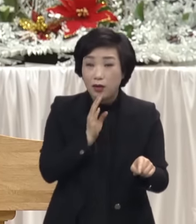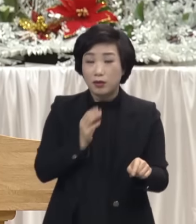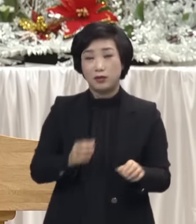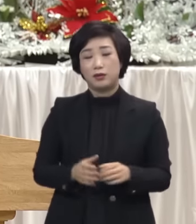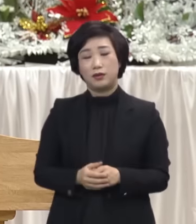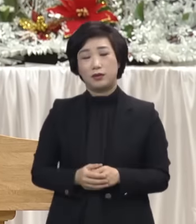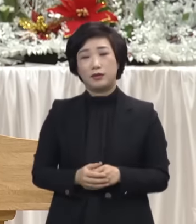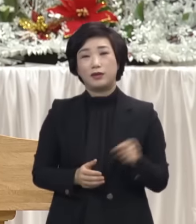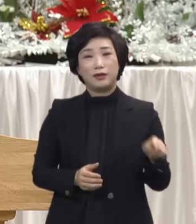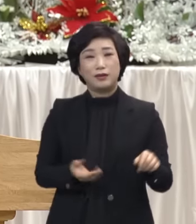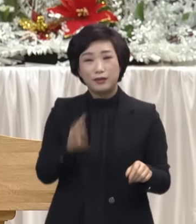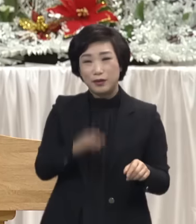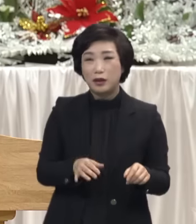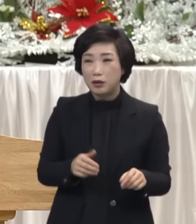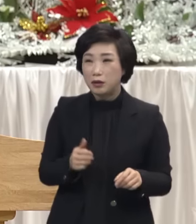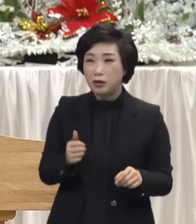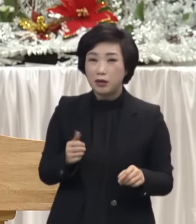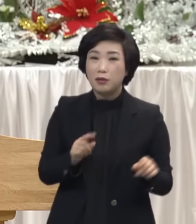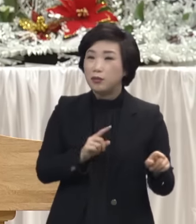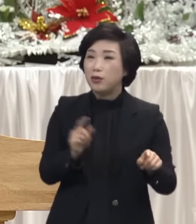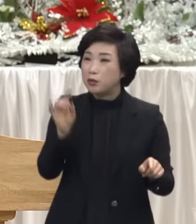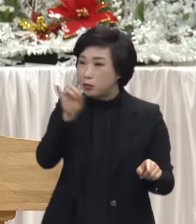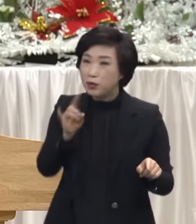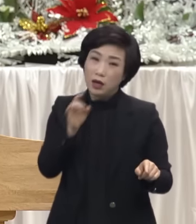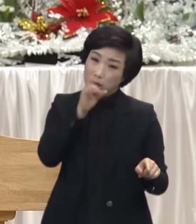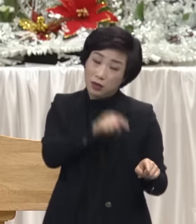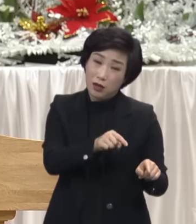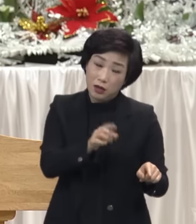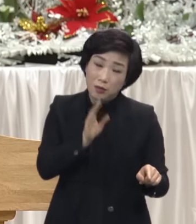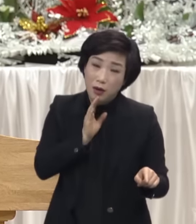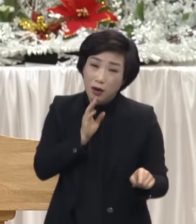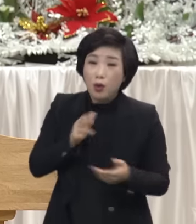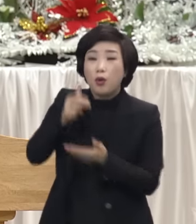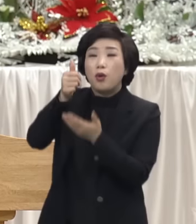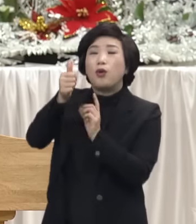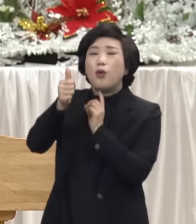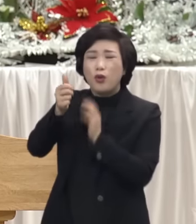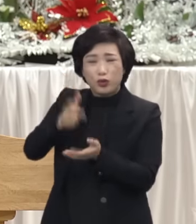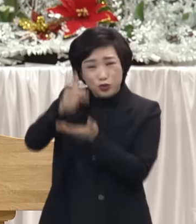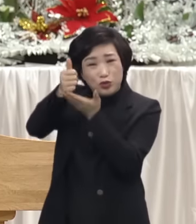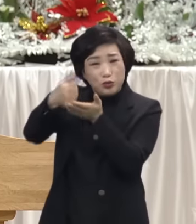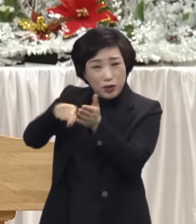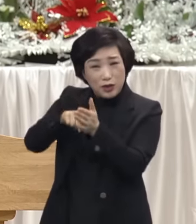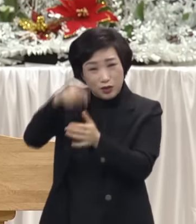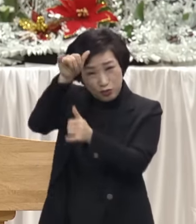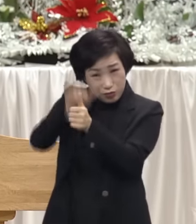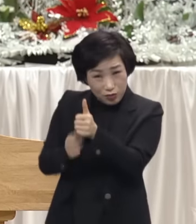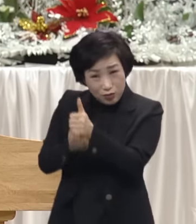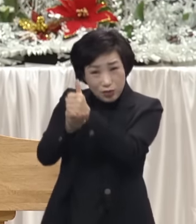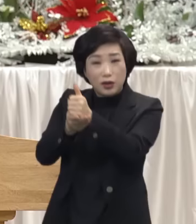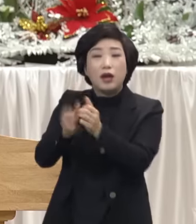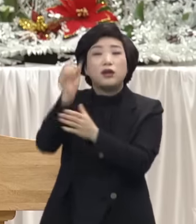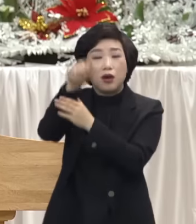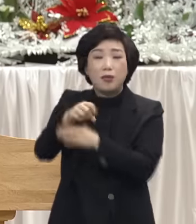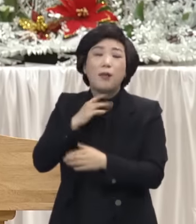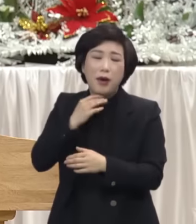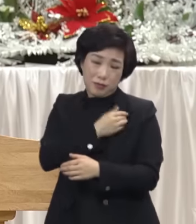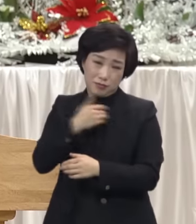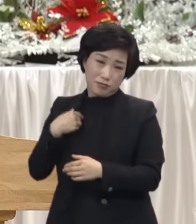그날에는 변명이 통하지 않는다. 오직 주를 위한 충성의 작품만이